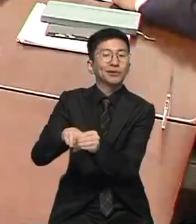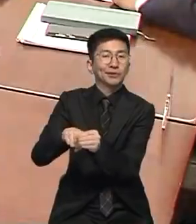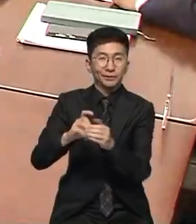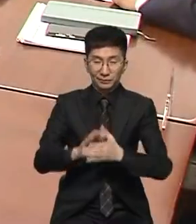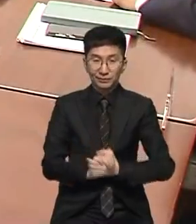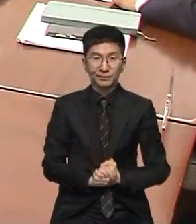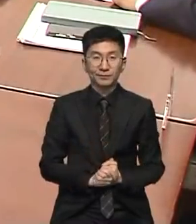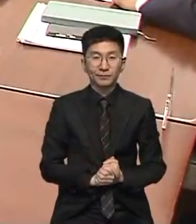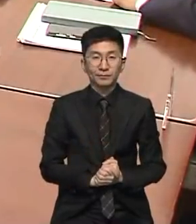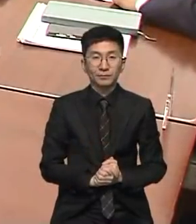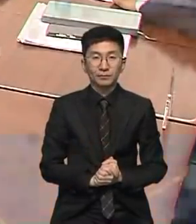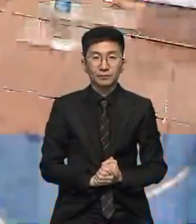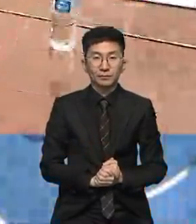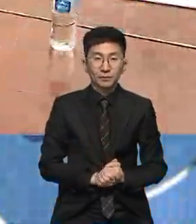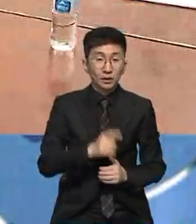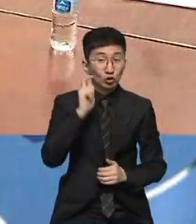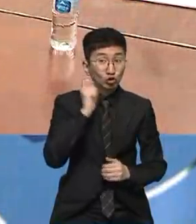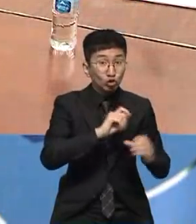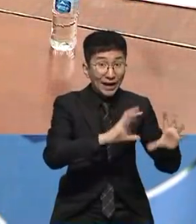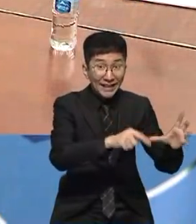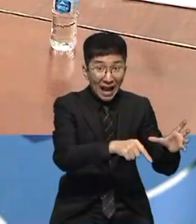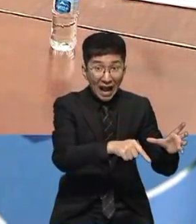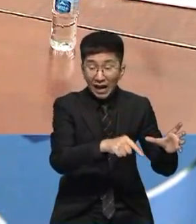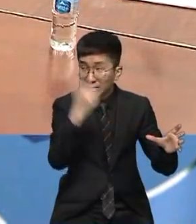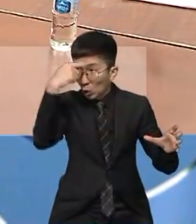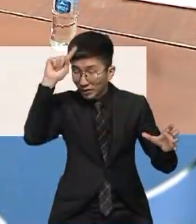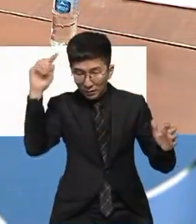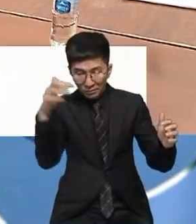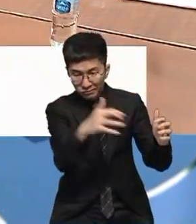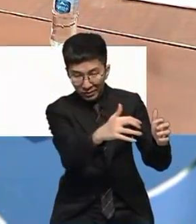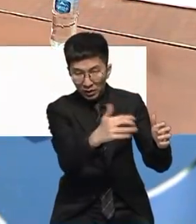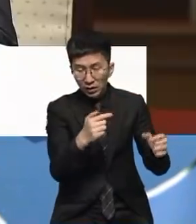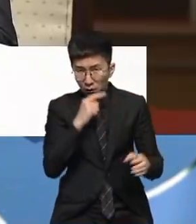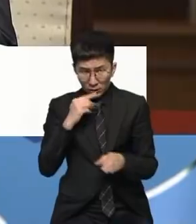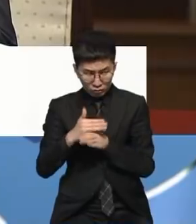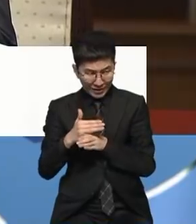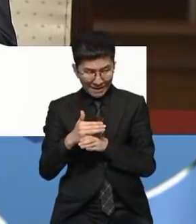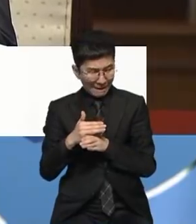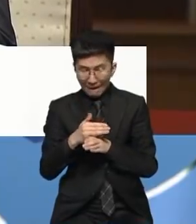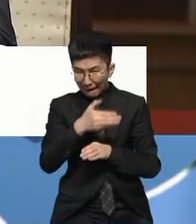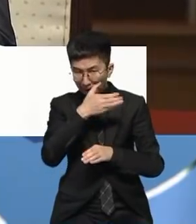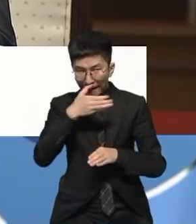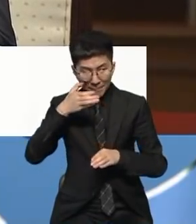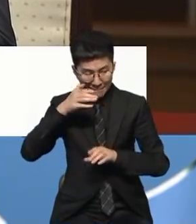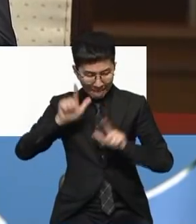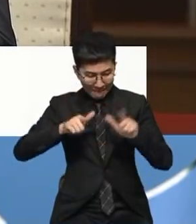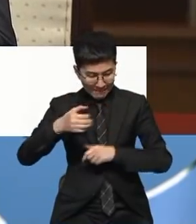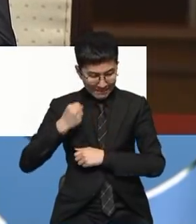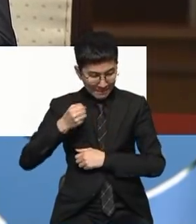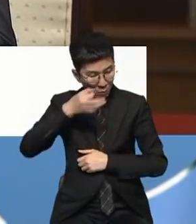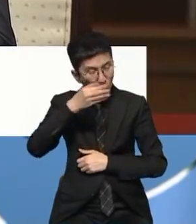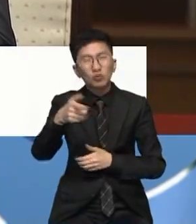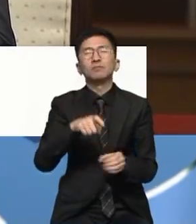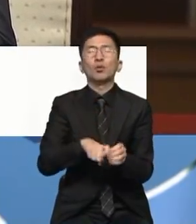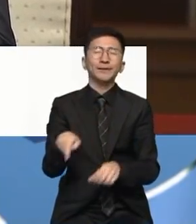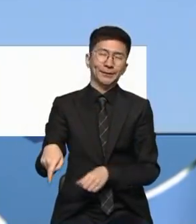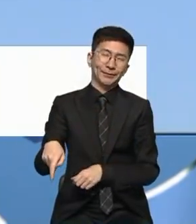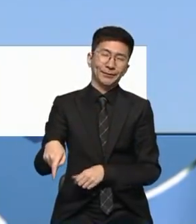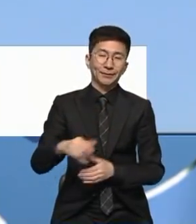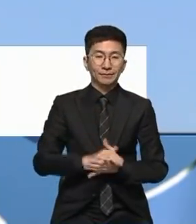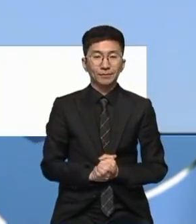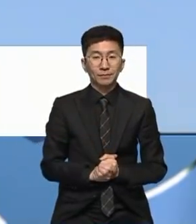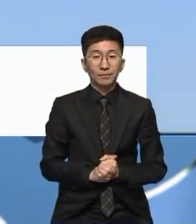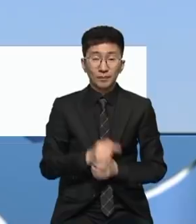보이며 우크라이나 사태 와중에 존재감을 드러낸 거다, 이런 얘기입니다. 네. 다만 리포트에서도 언급을